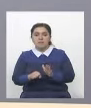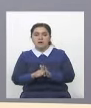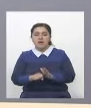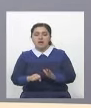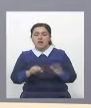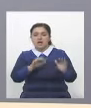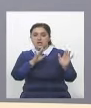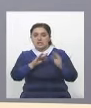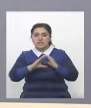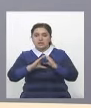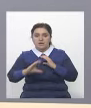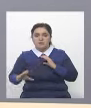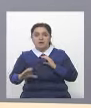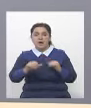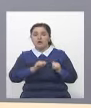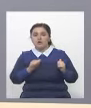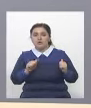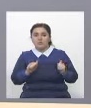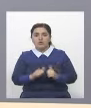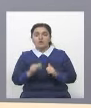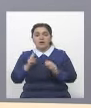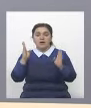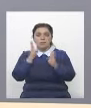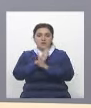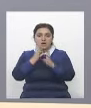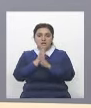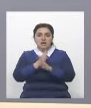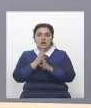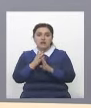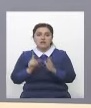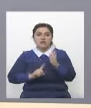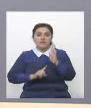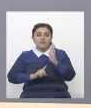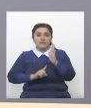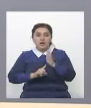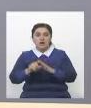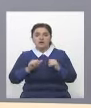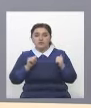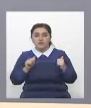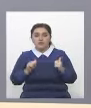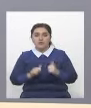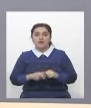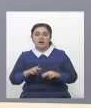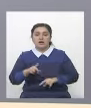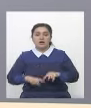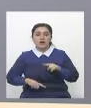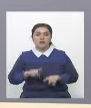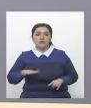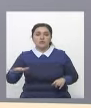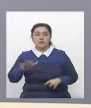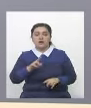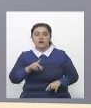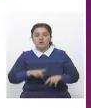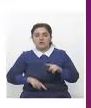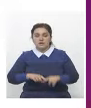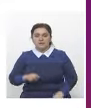снежных покровов. А любовь к природе порождает в нас любовь к родному краю, к